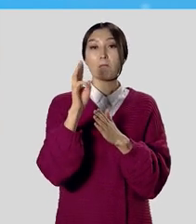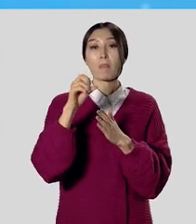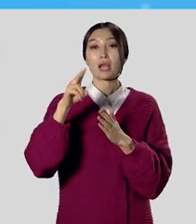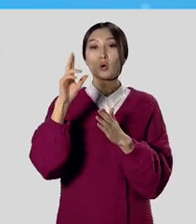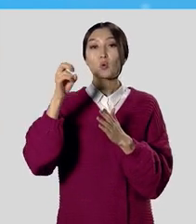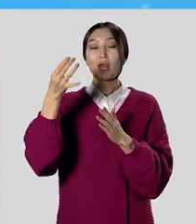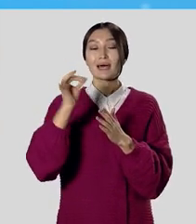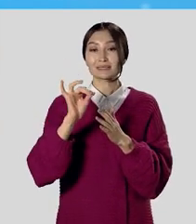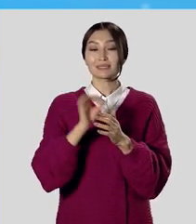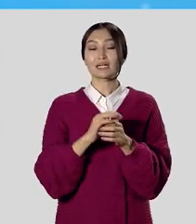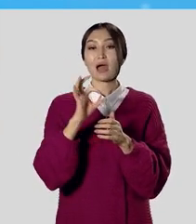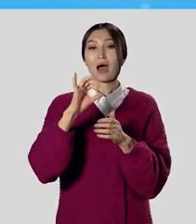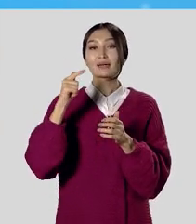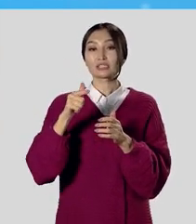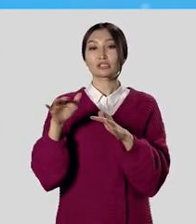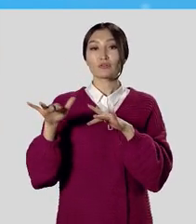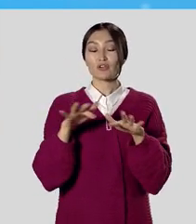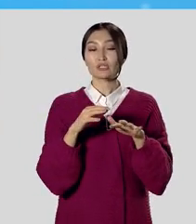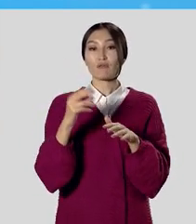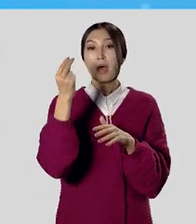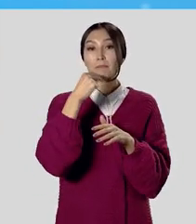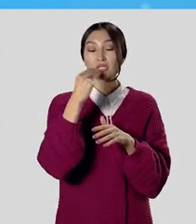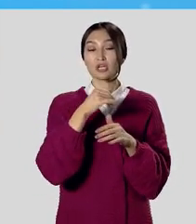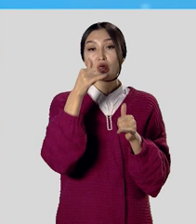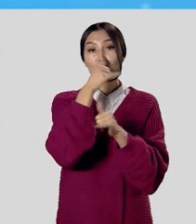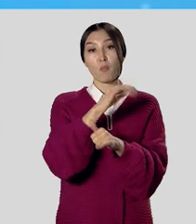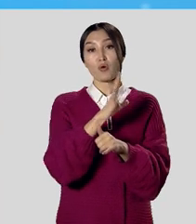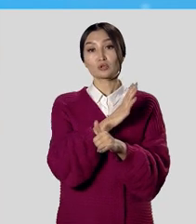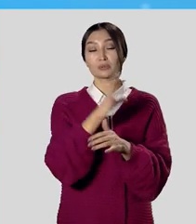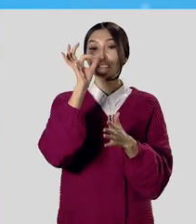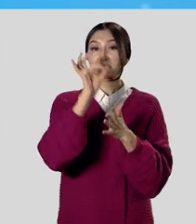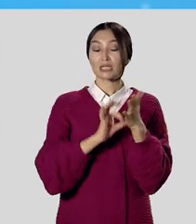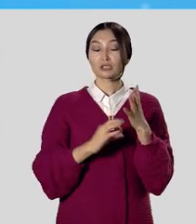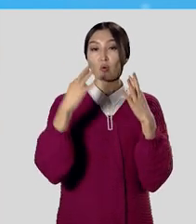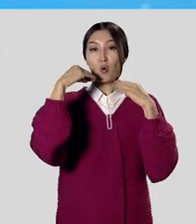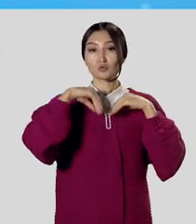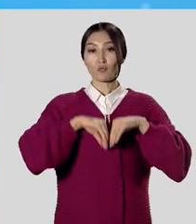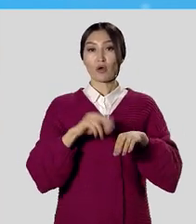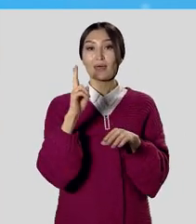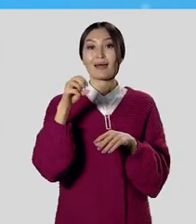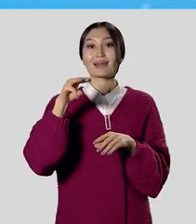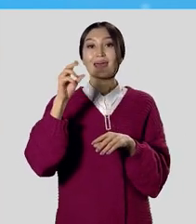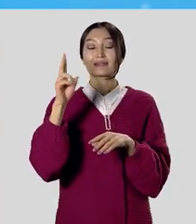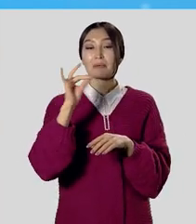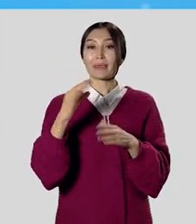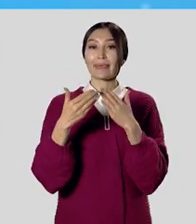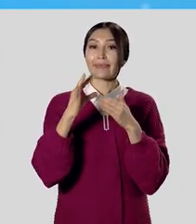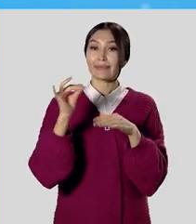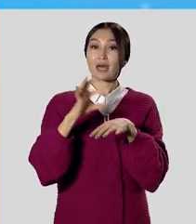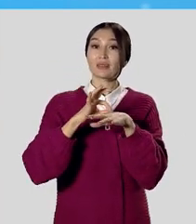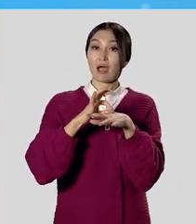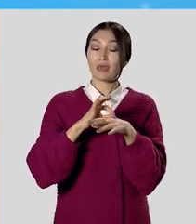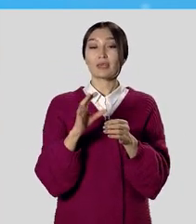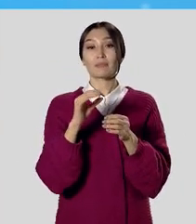Высокомолекулярные органические вещества пищи не могут быть сразу усвоены клетками и тканями.